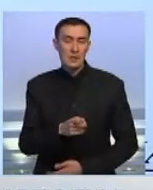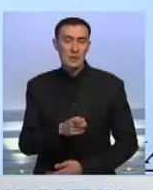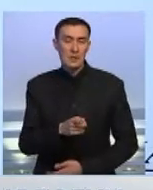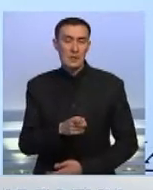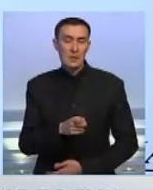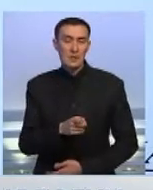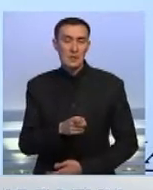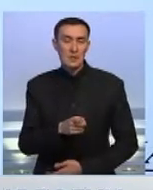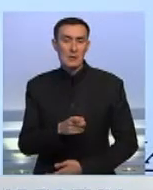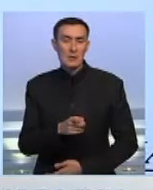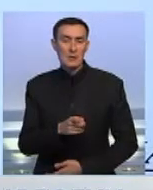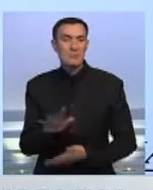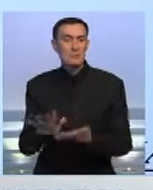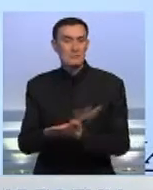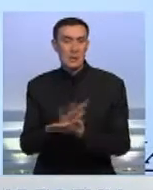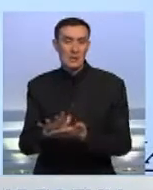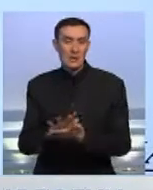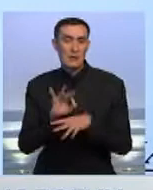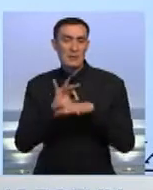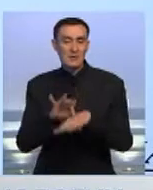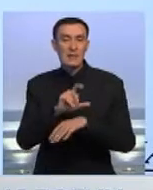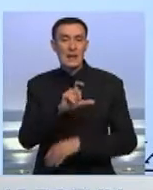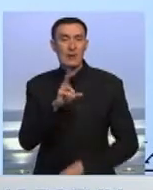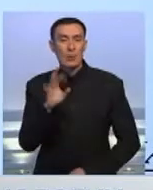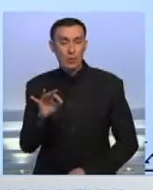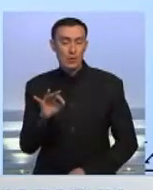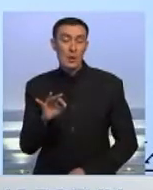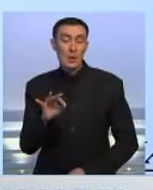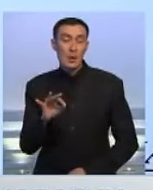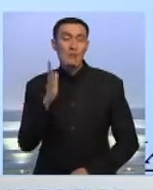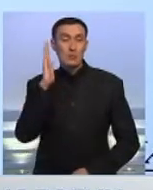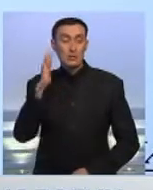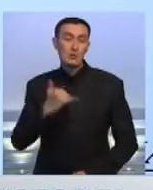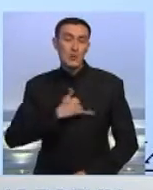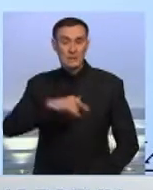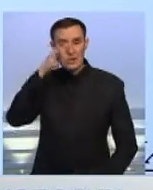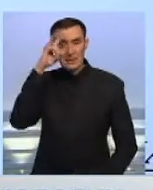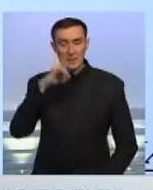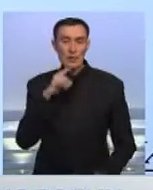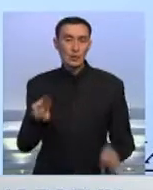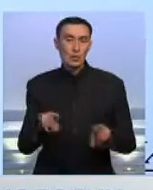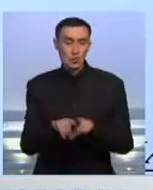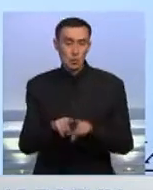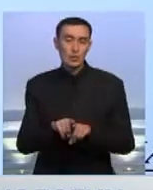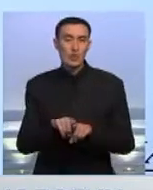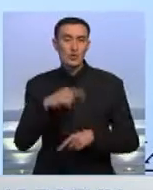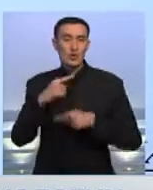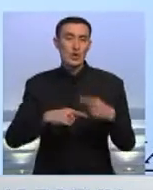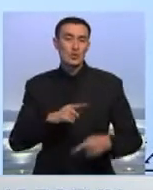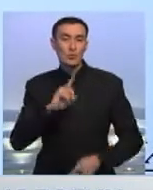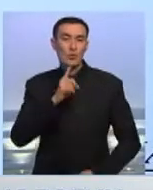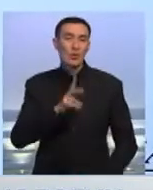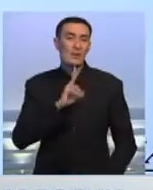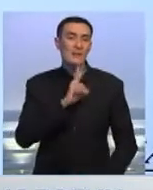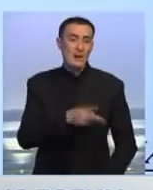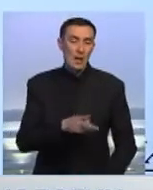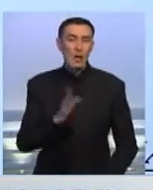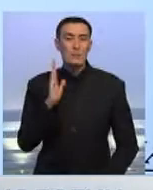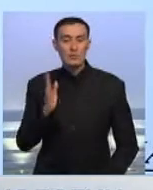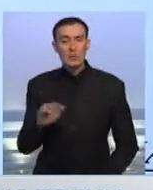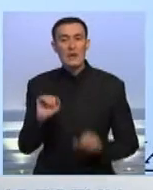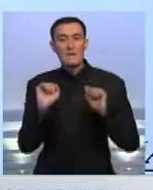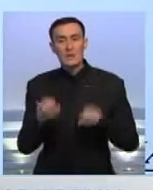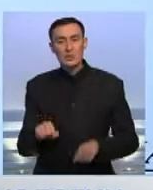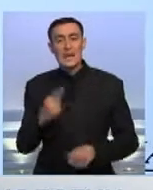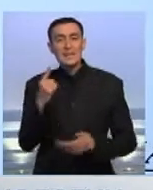практически бесплатно проходить ЭКО. Поэтому я думаю, в будущем в Казахстане тоже, может быть, через год-два, будет возможность хотя